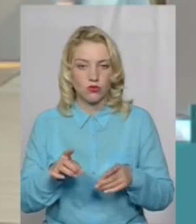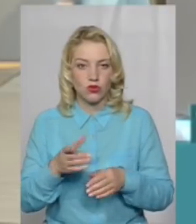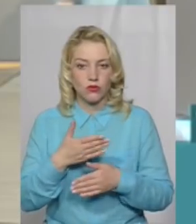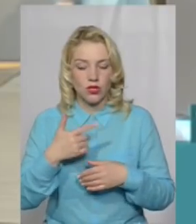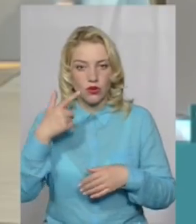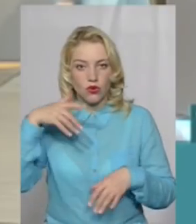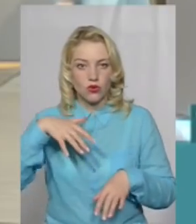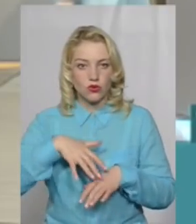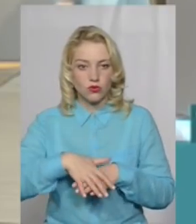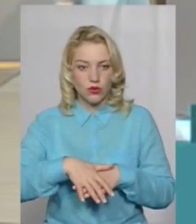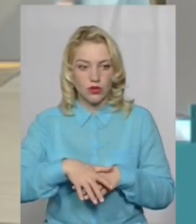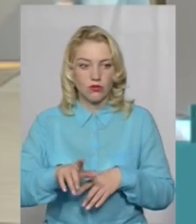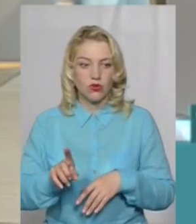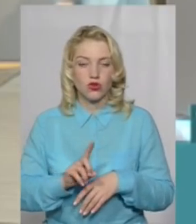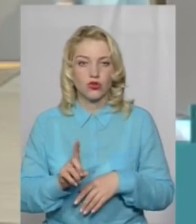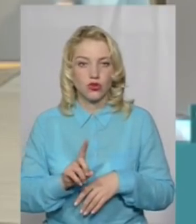розуміємо, що